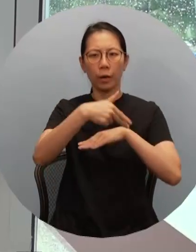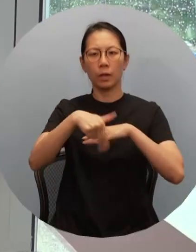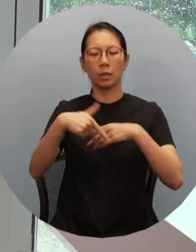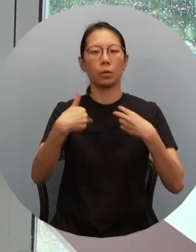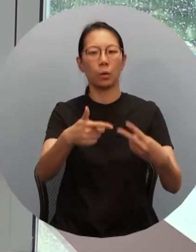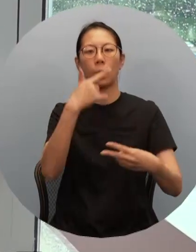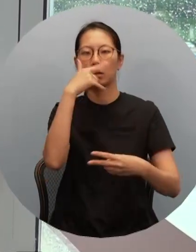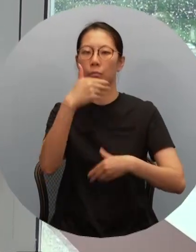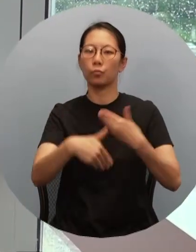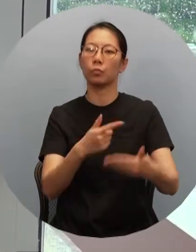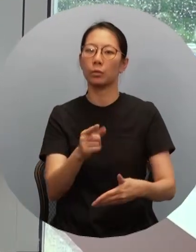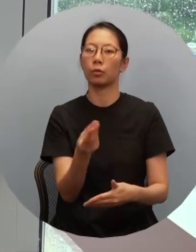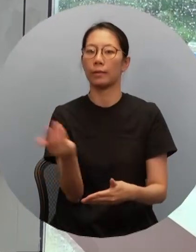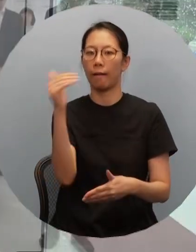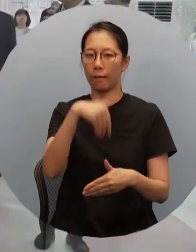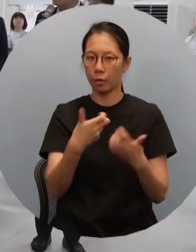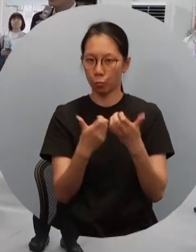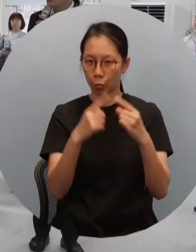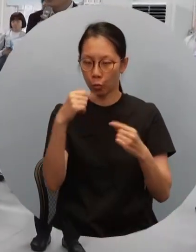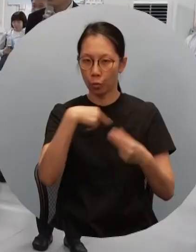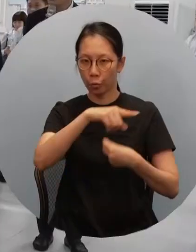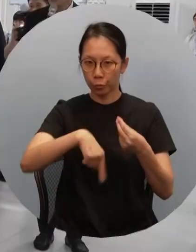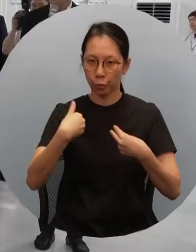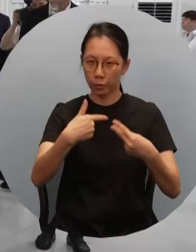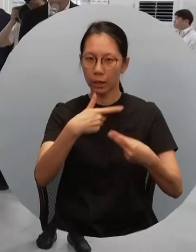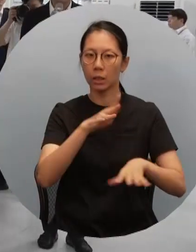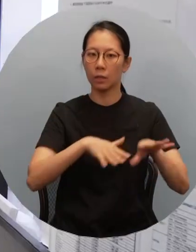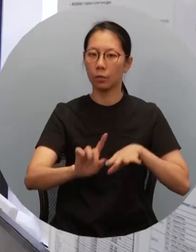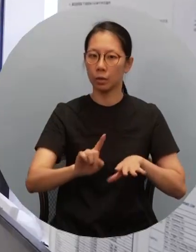沙嶺數據園區嘅建設進展。夏寶龍又到訪